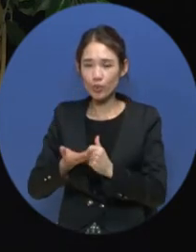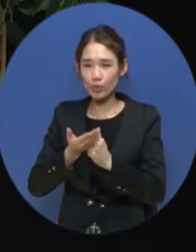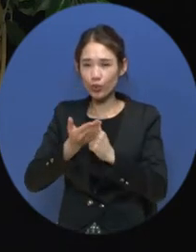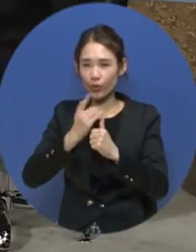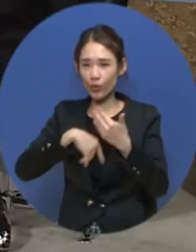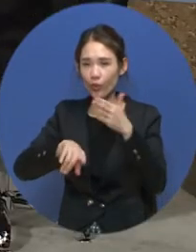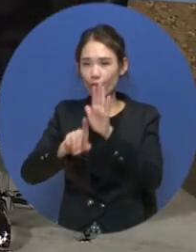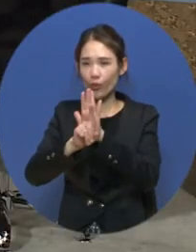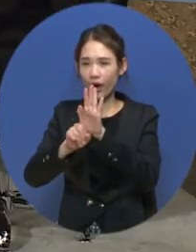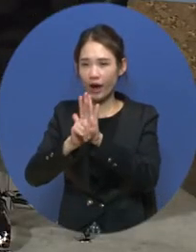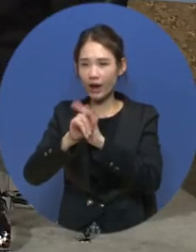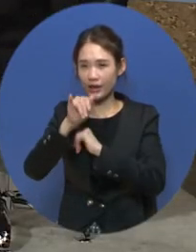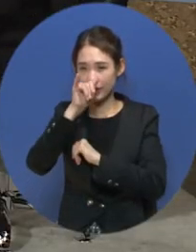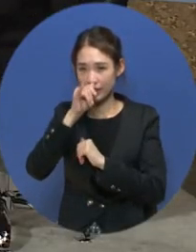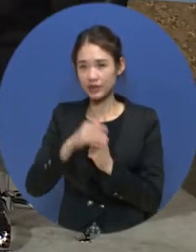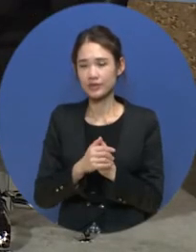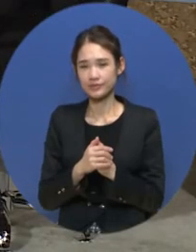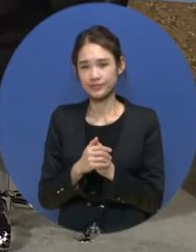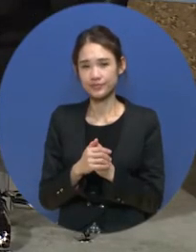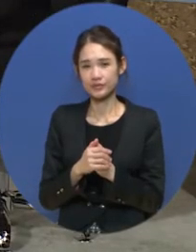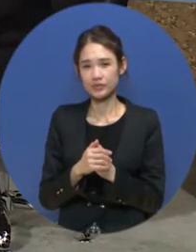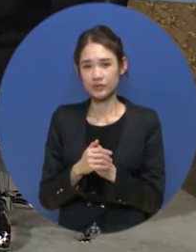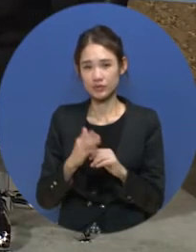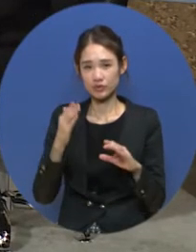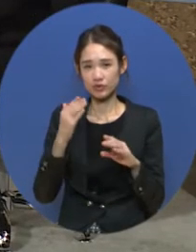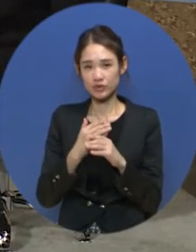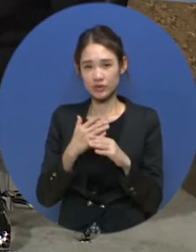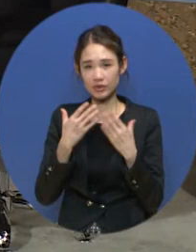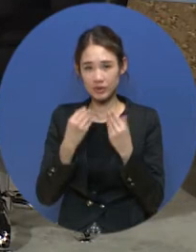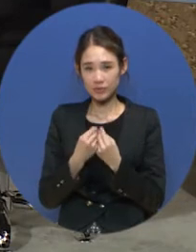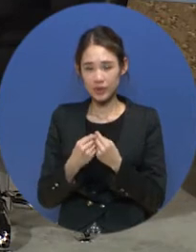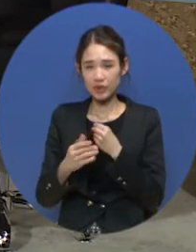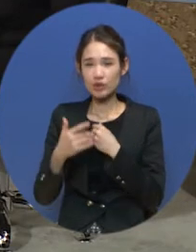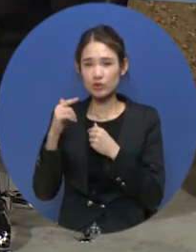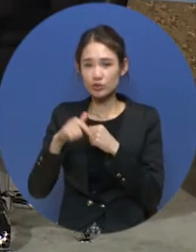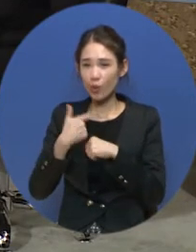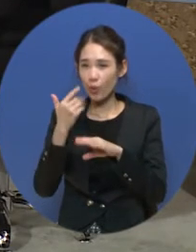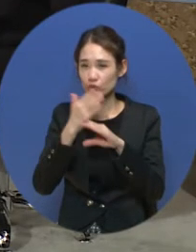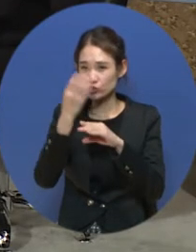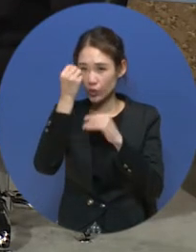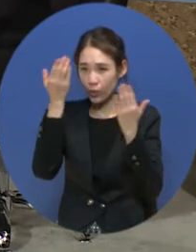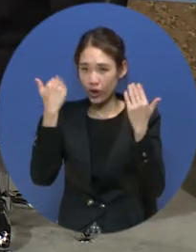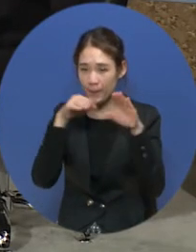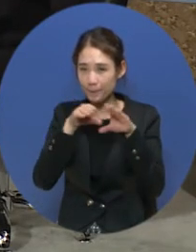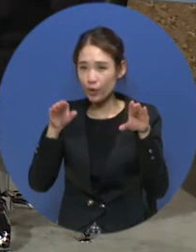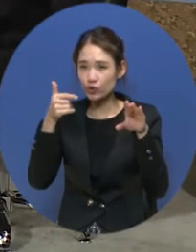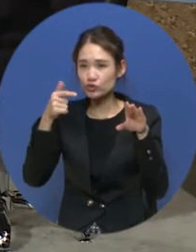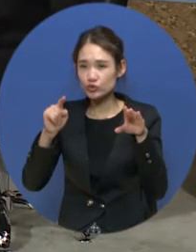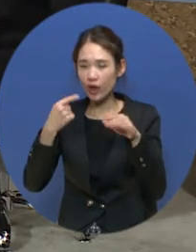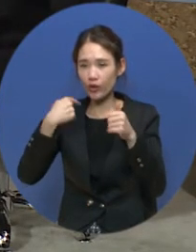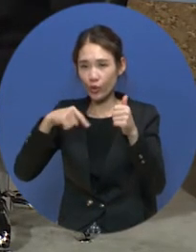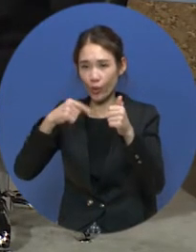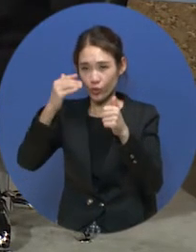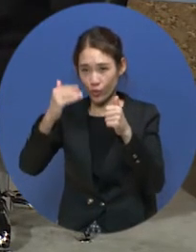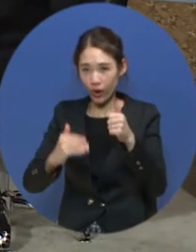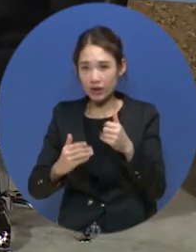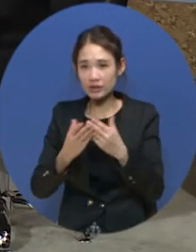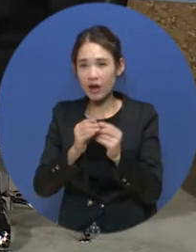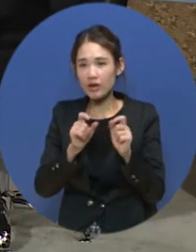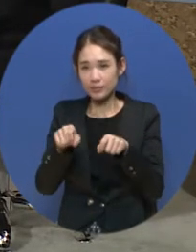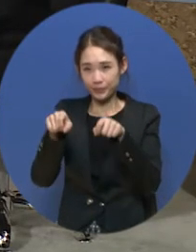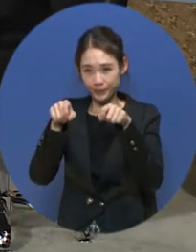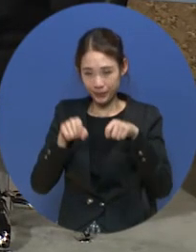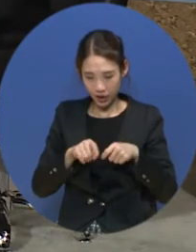돼 있습니다. 그러니까 이 중고등학교, 초중고의 이 표준화 교육처럼 이제 영유아들도 표준화된